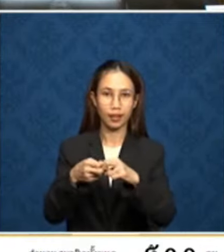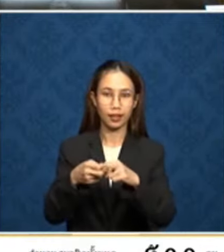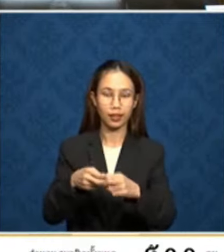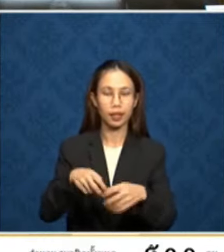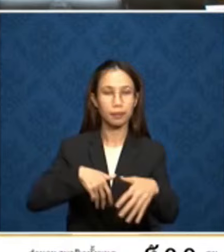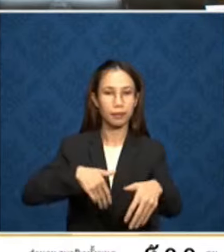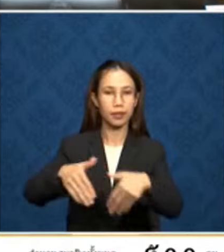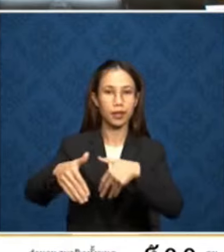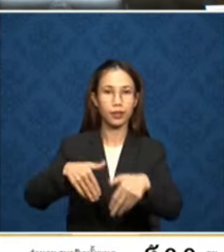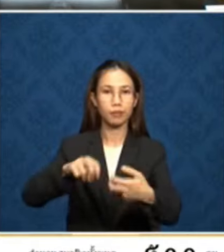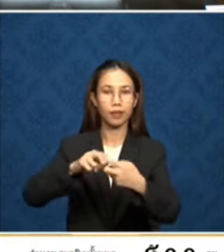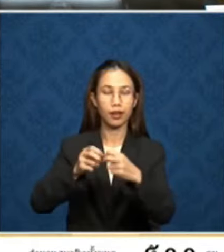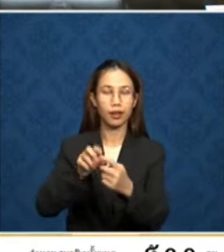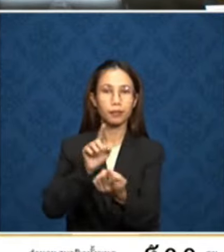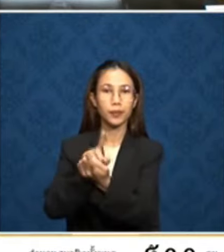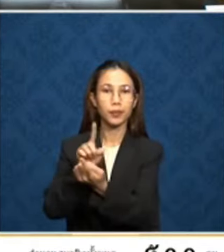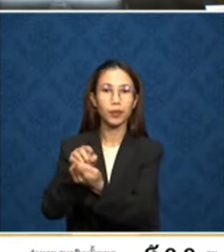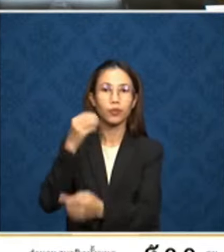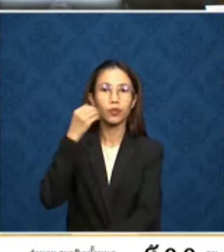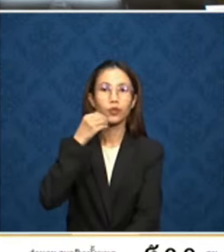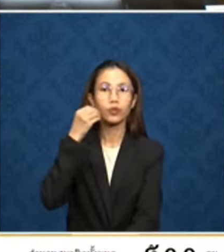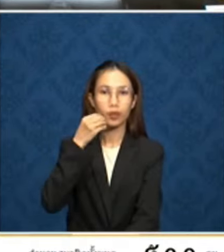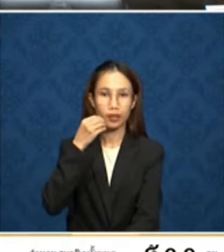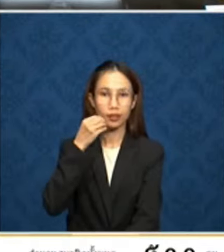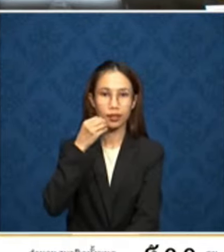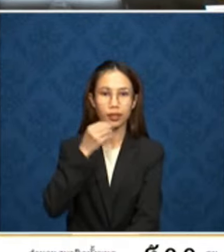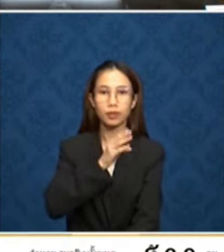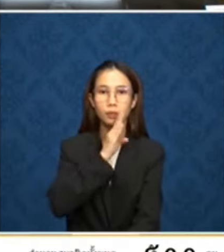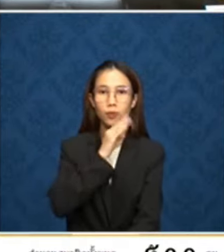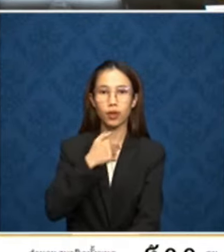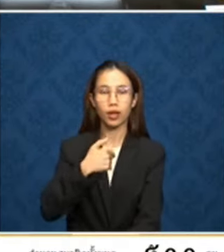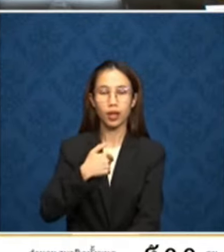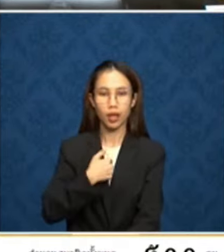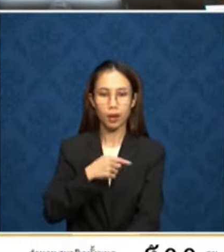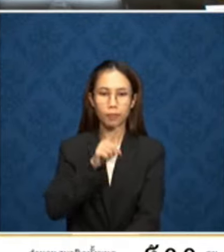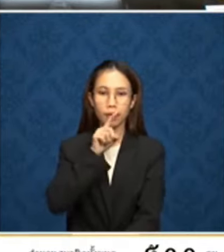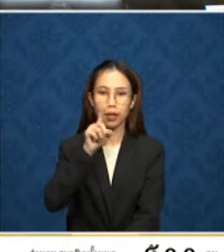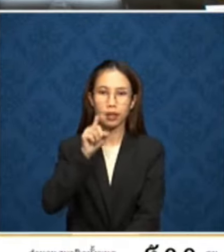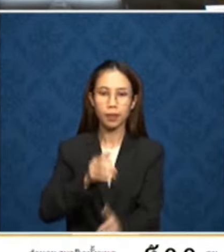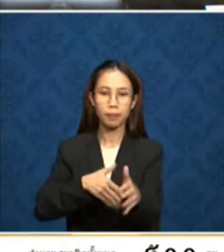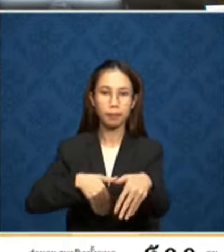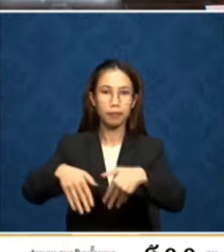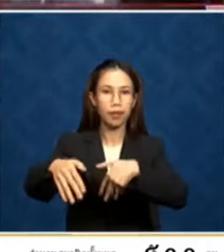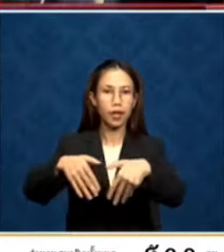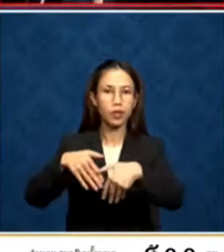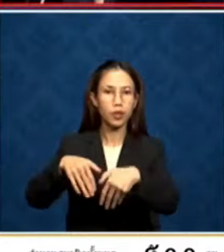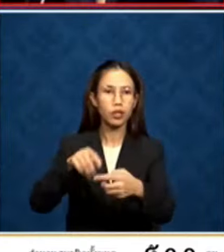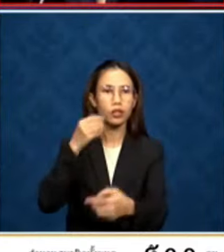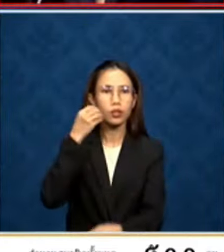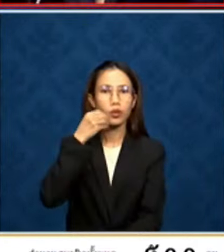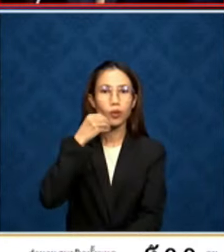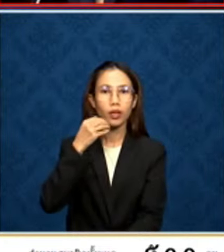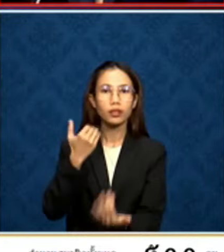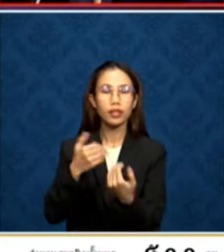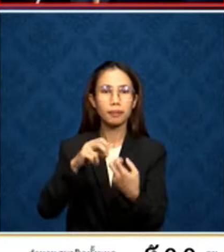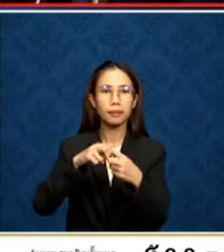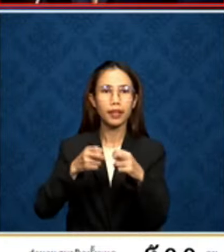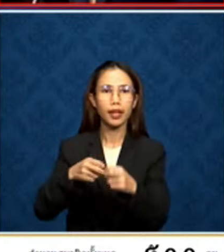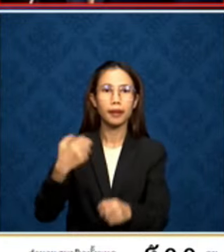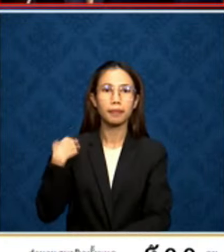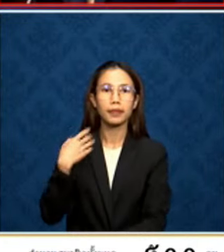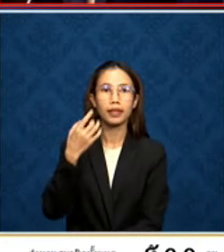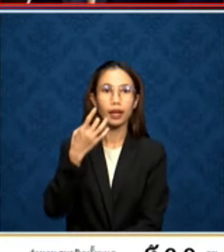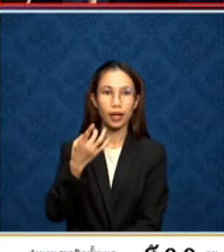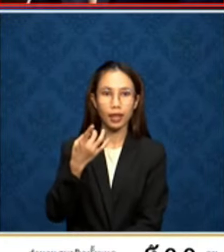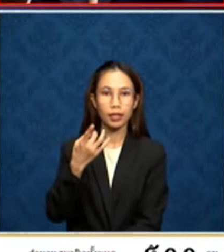ประชาชนประสบพบอยู่ทุกวันถ้าหากว่าเราเองได้ไปถามพี่น้องประชาชนว่าในทุกๆวันนี้ปัญหาใดคือสิ่งที่